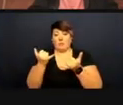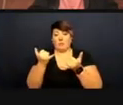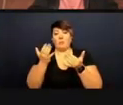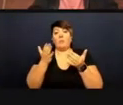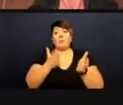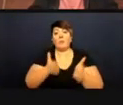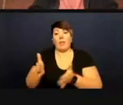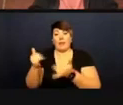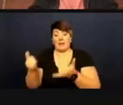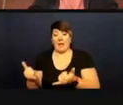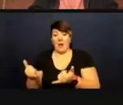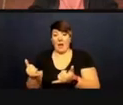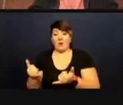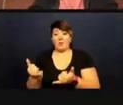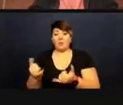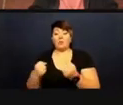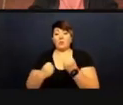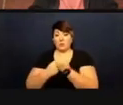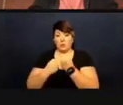na